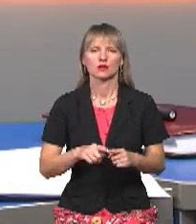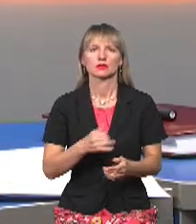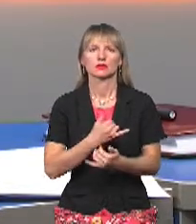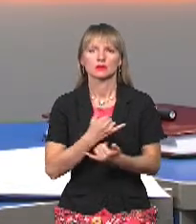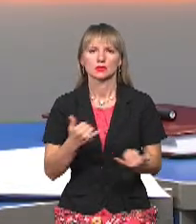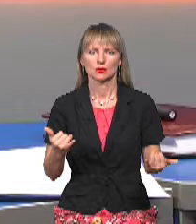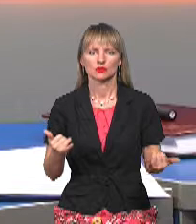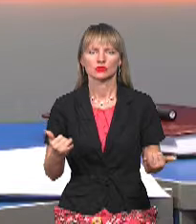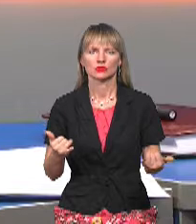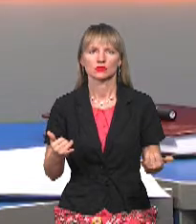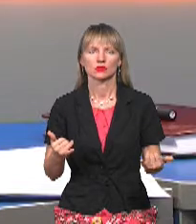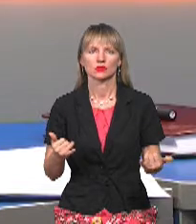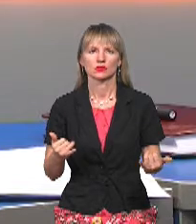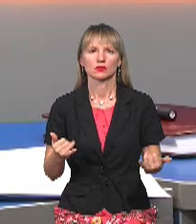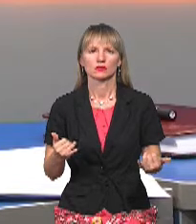забезпечити,